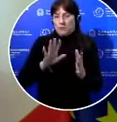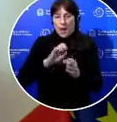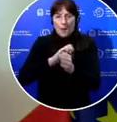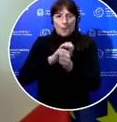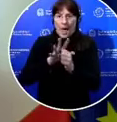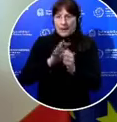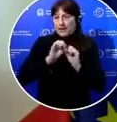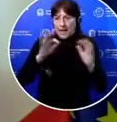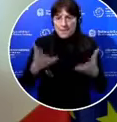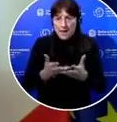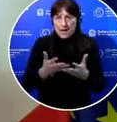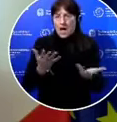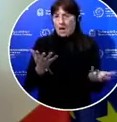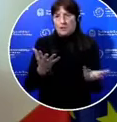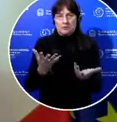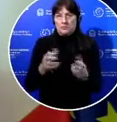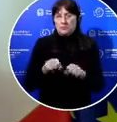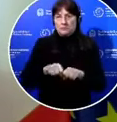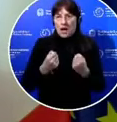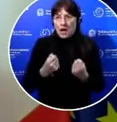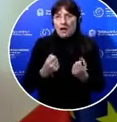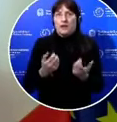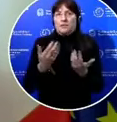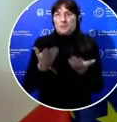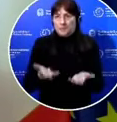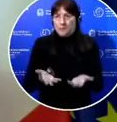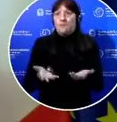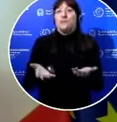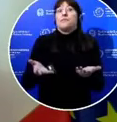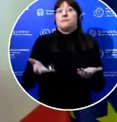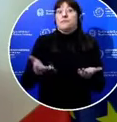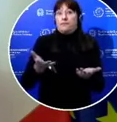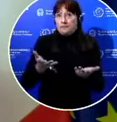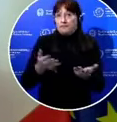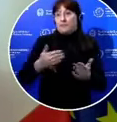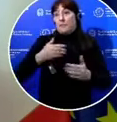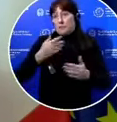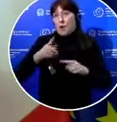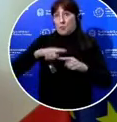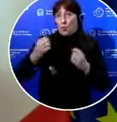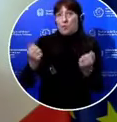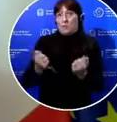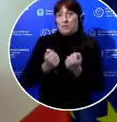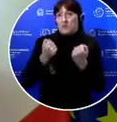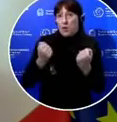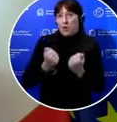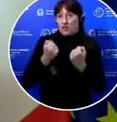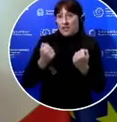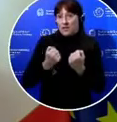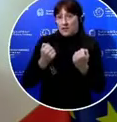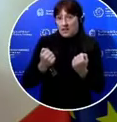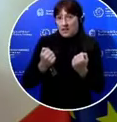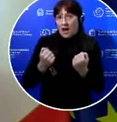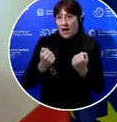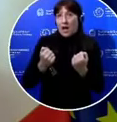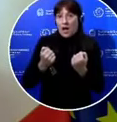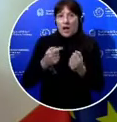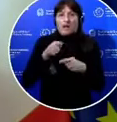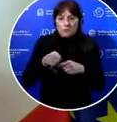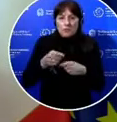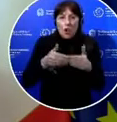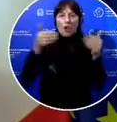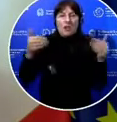pandemia, ma anche evidentemente svolgere un'attività che ha incontrato in questo ambito ostacoli